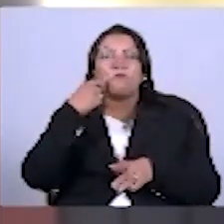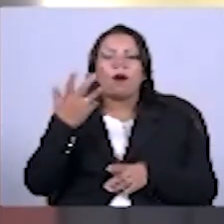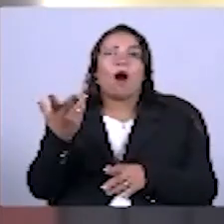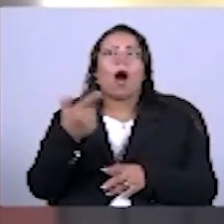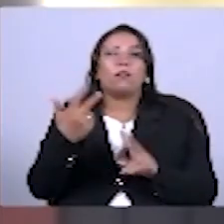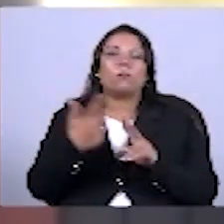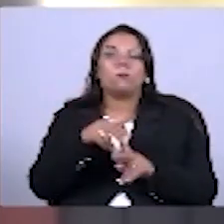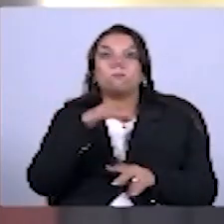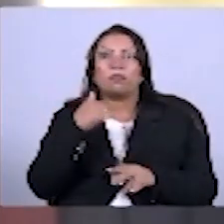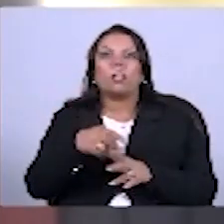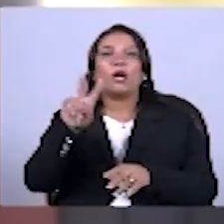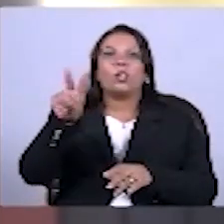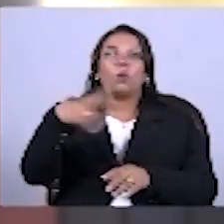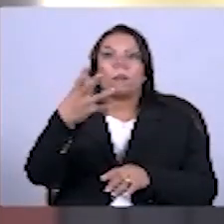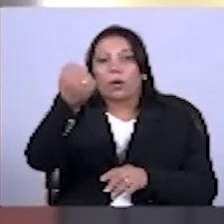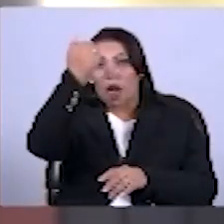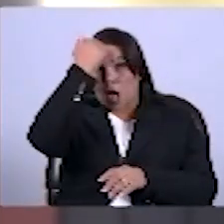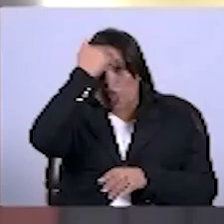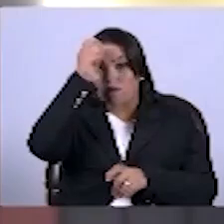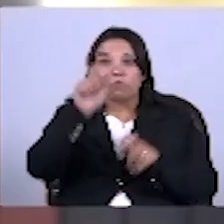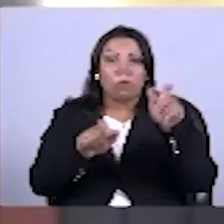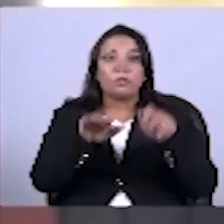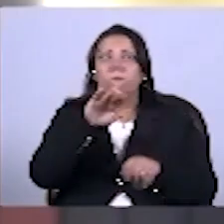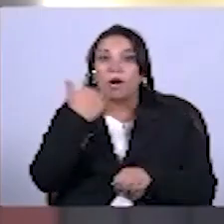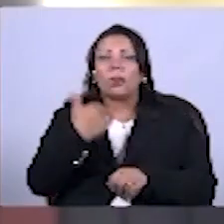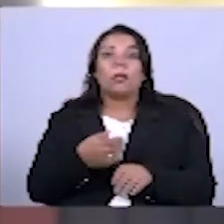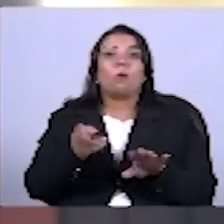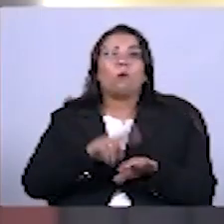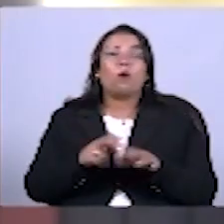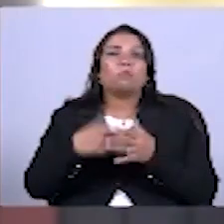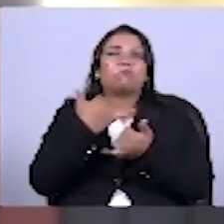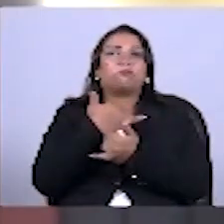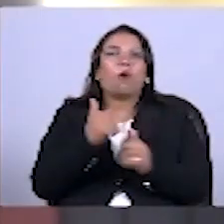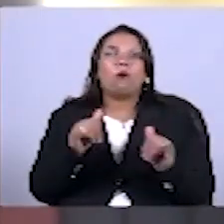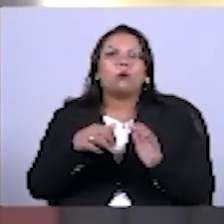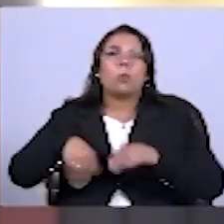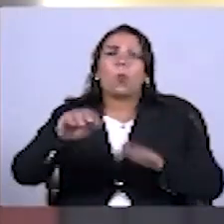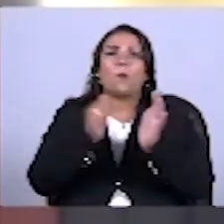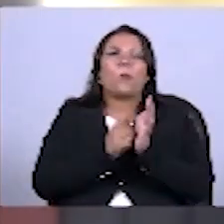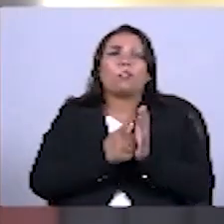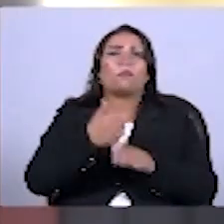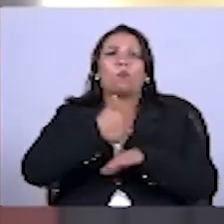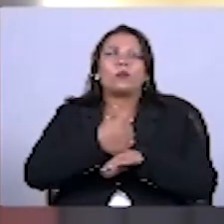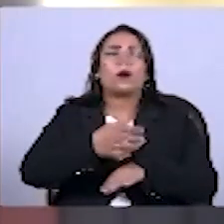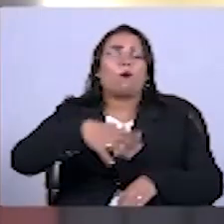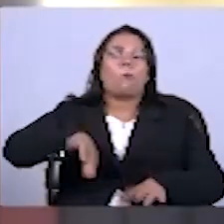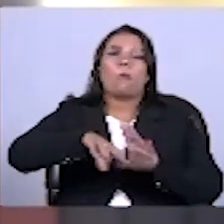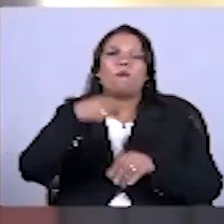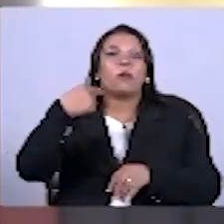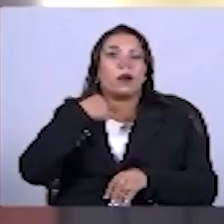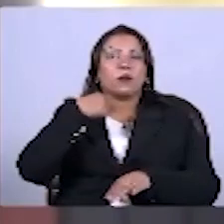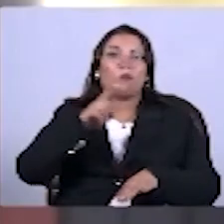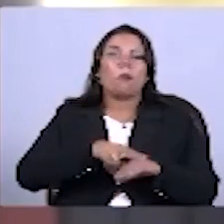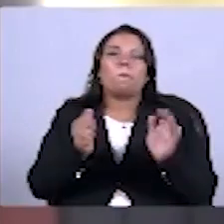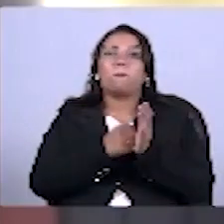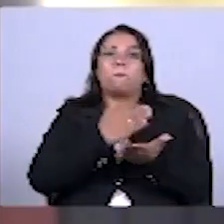الضحايا ما يقرب من 42000 تدمير البنيه الاساسيه في غزه تدمير